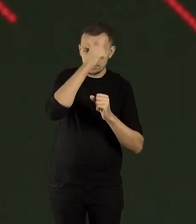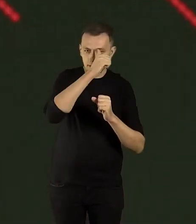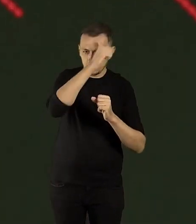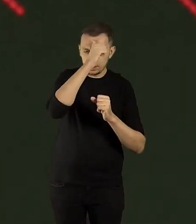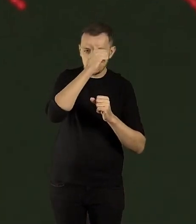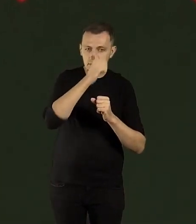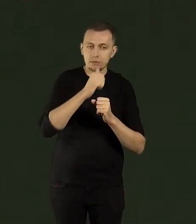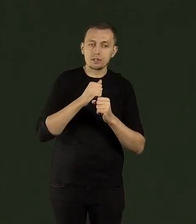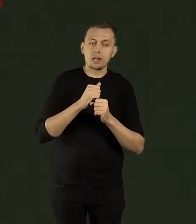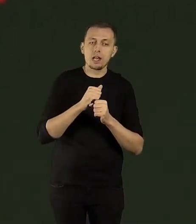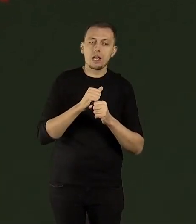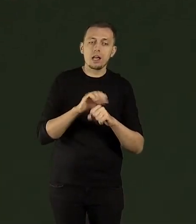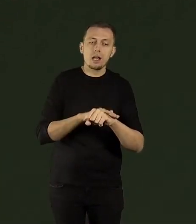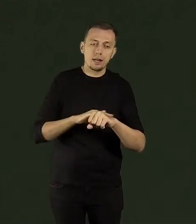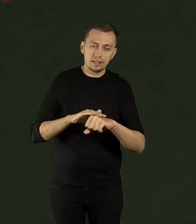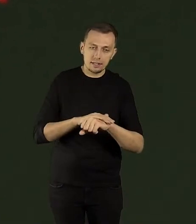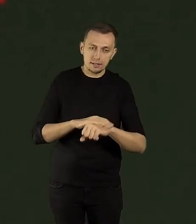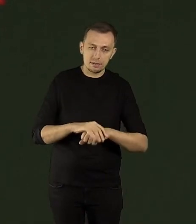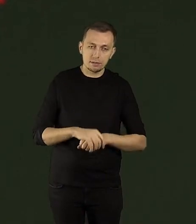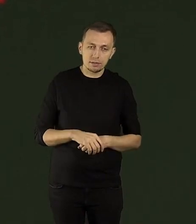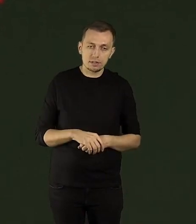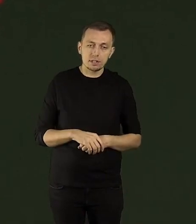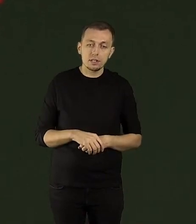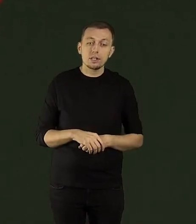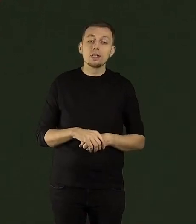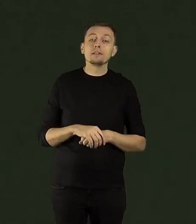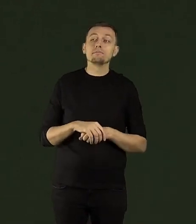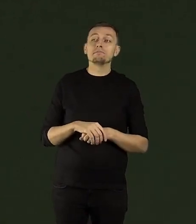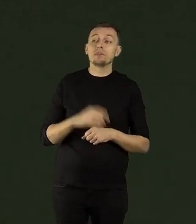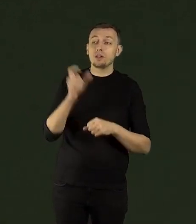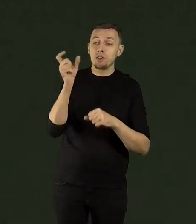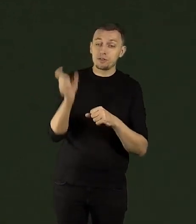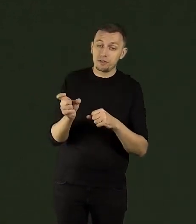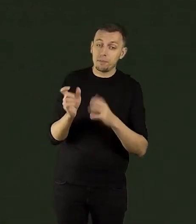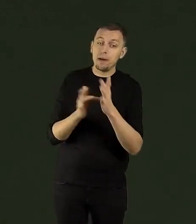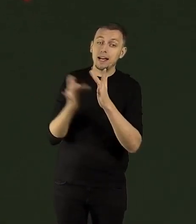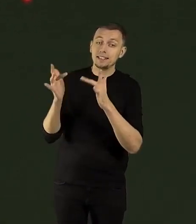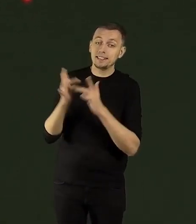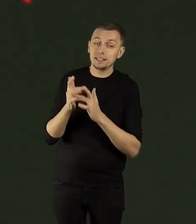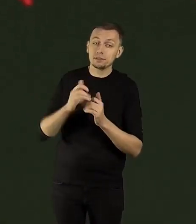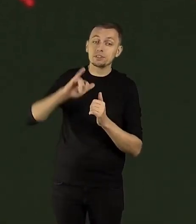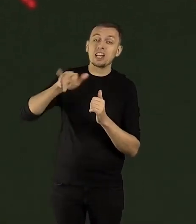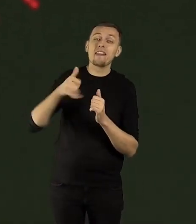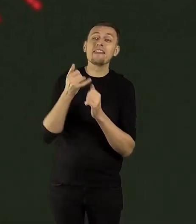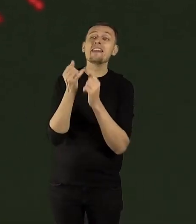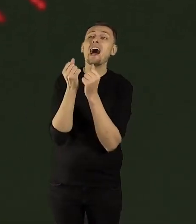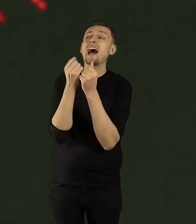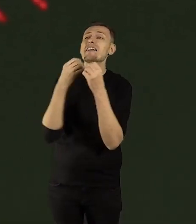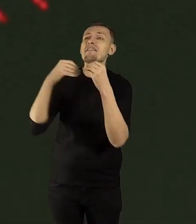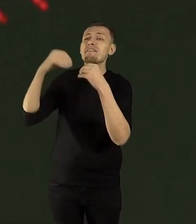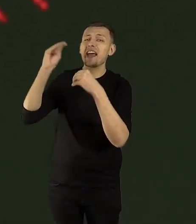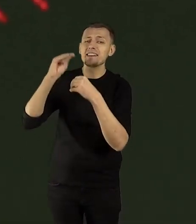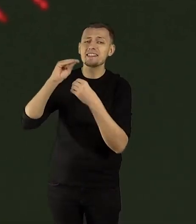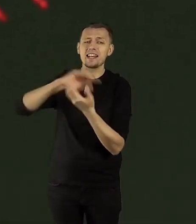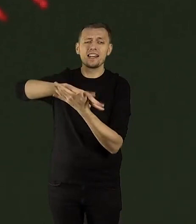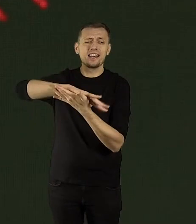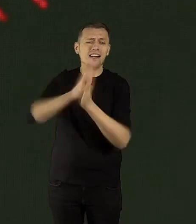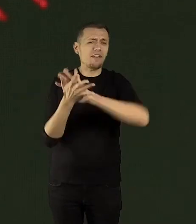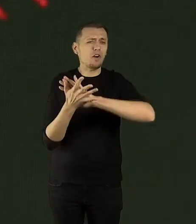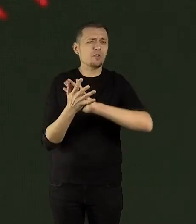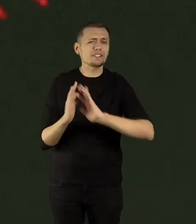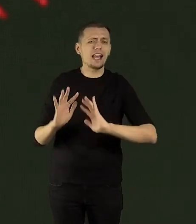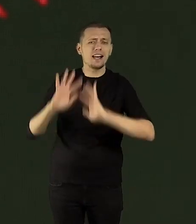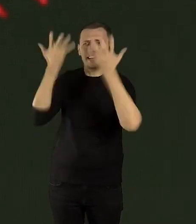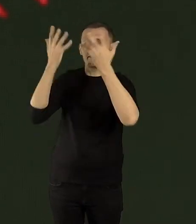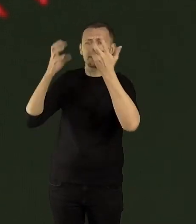sam jest największym rewolucjonistą wszechczasów. Wpływy na świat wszystkich innych rewolucjonistów razem wziętych